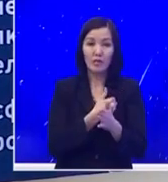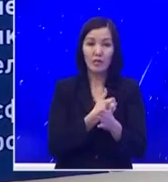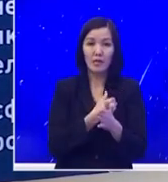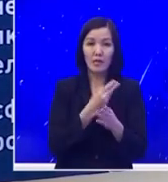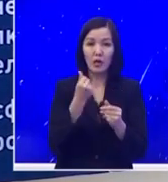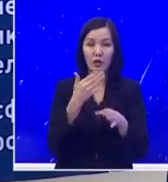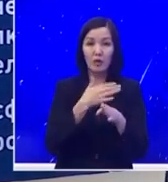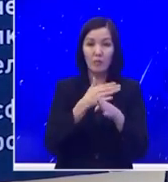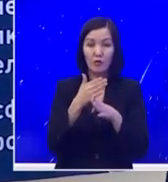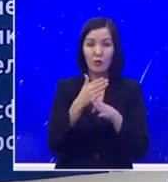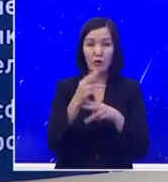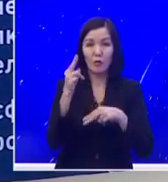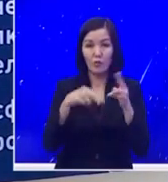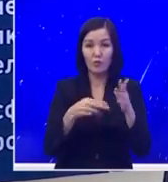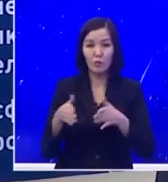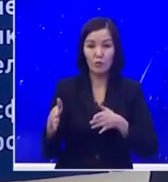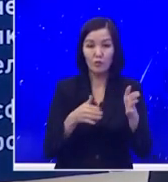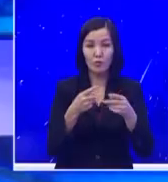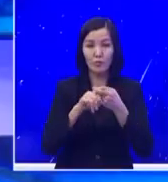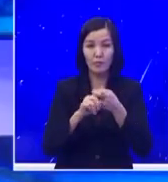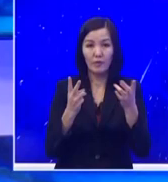бюджеттен, инфраструктурасын жол тартып беруге.